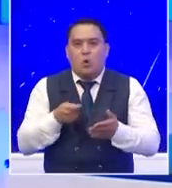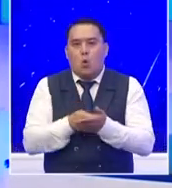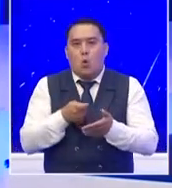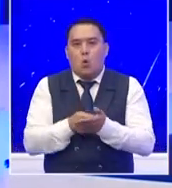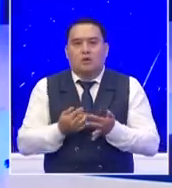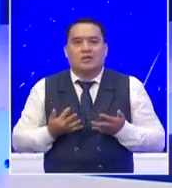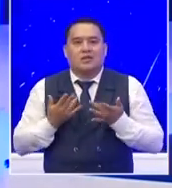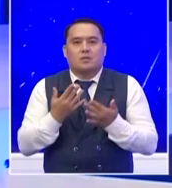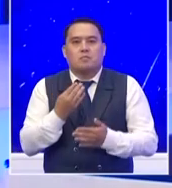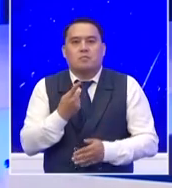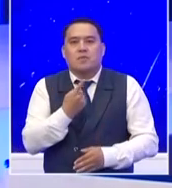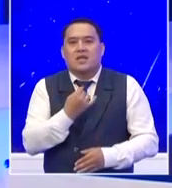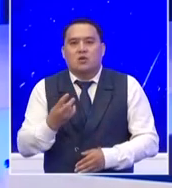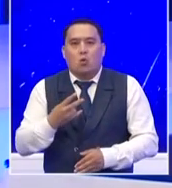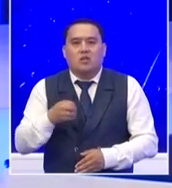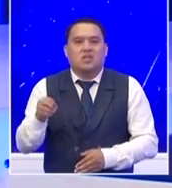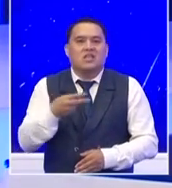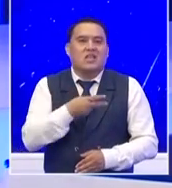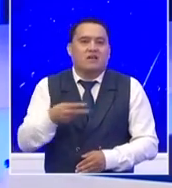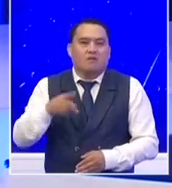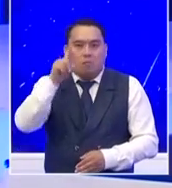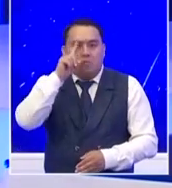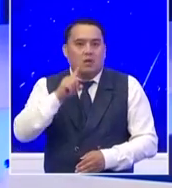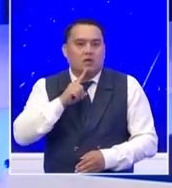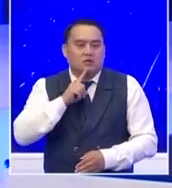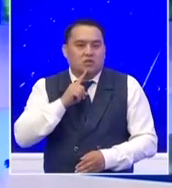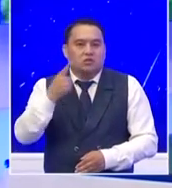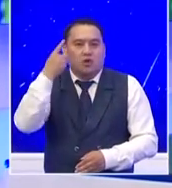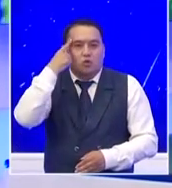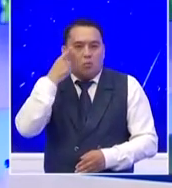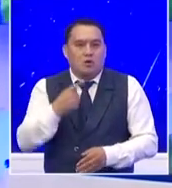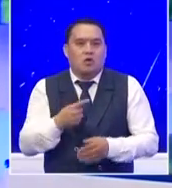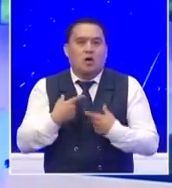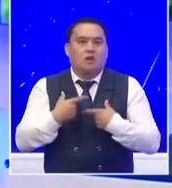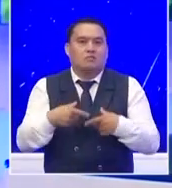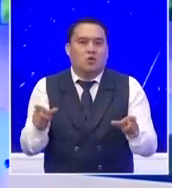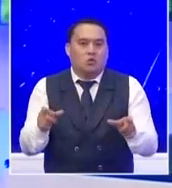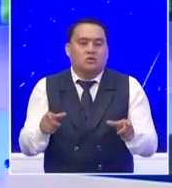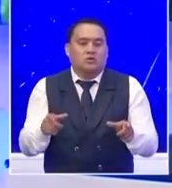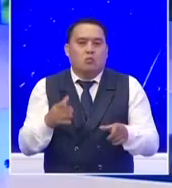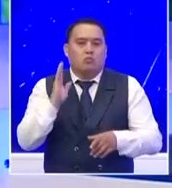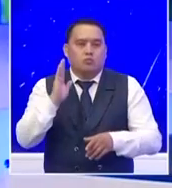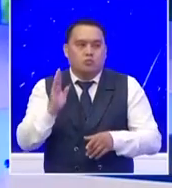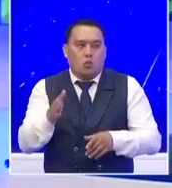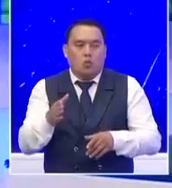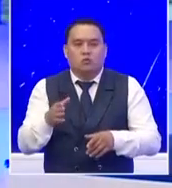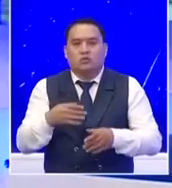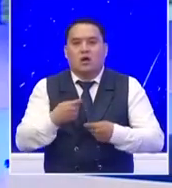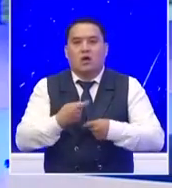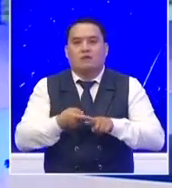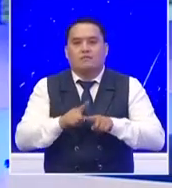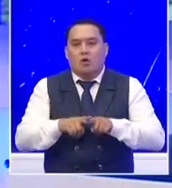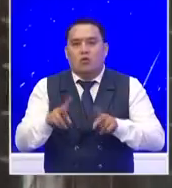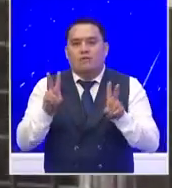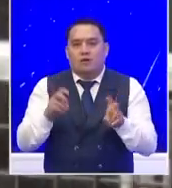обитателям требуется 1 000 000 евро в месяц, и руководство задумывалось о возможности усыпления животных в случае дальнейшего продления карантина.